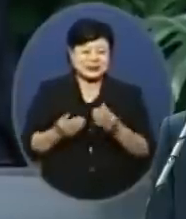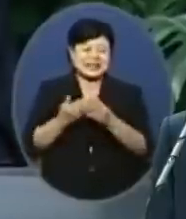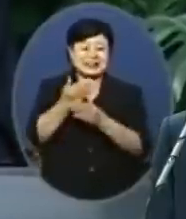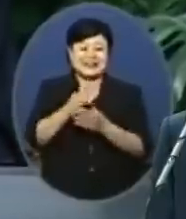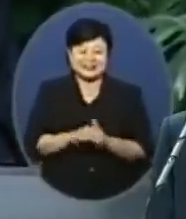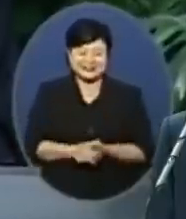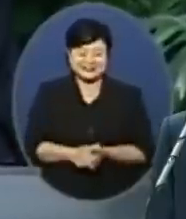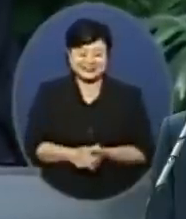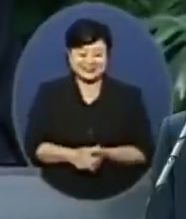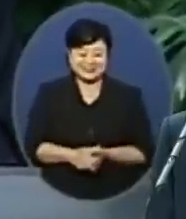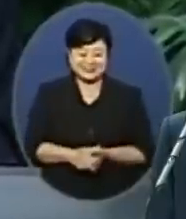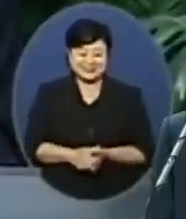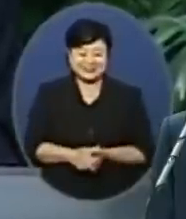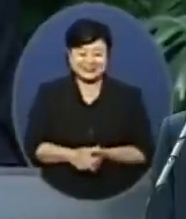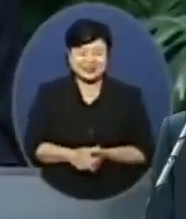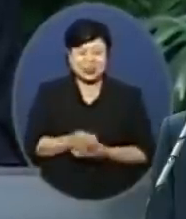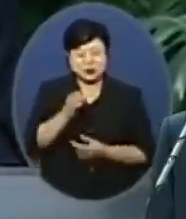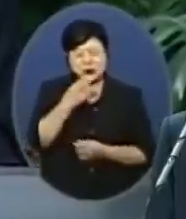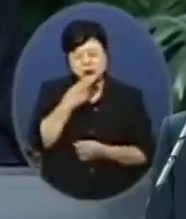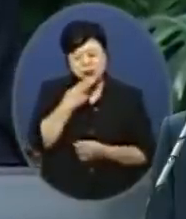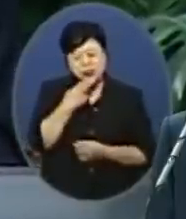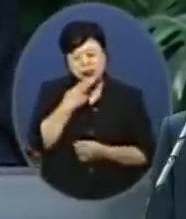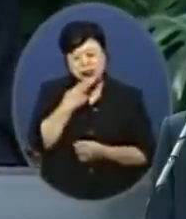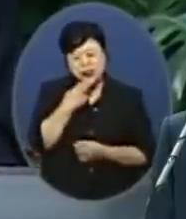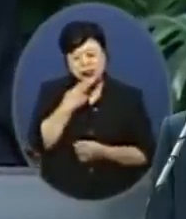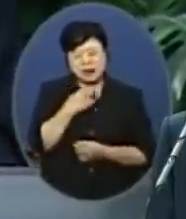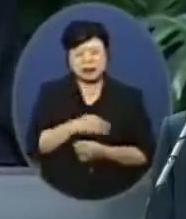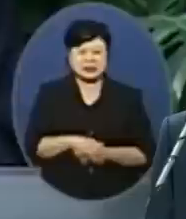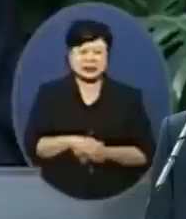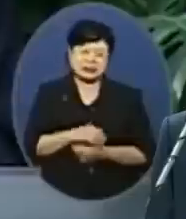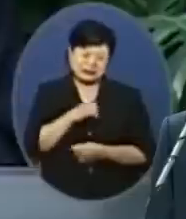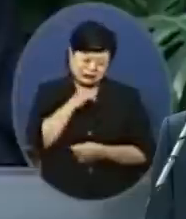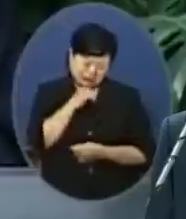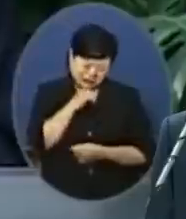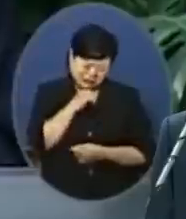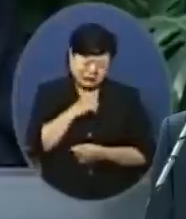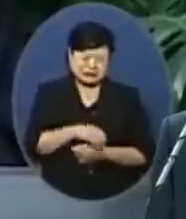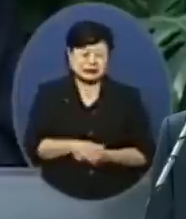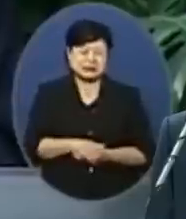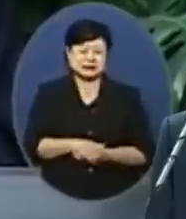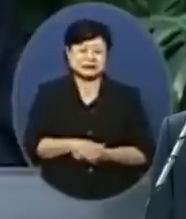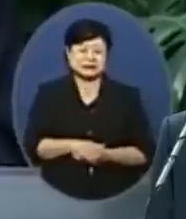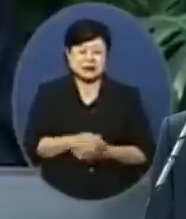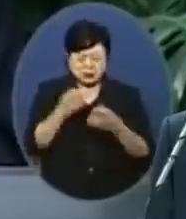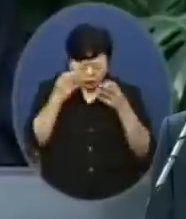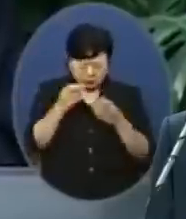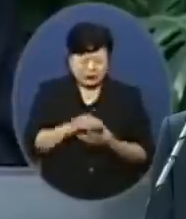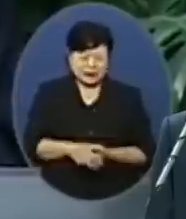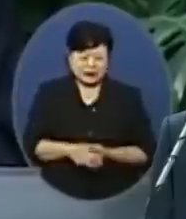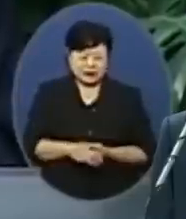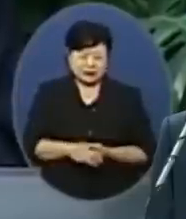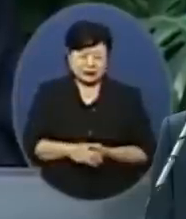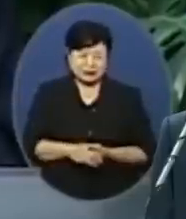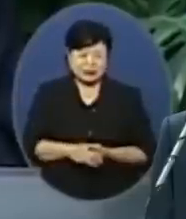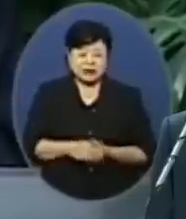생겨난다고. 아이고 나는 돈도 없다. 왜 이렇게 가난하고 고통스러우냐.